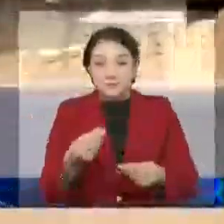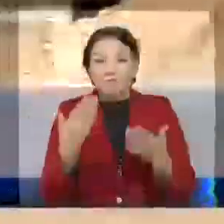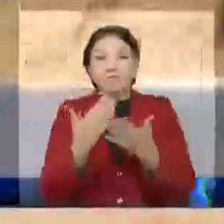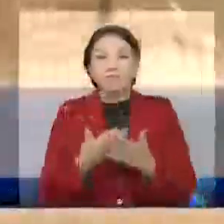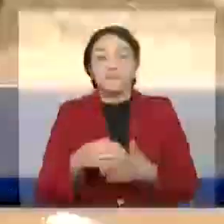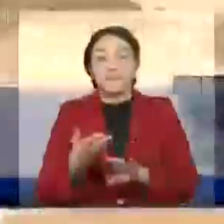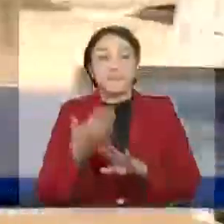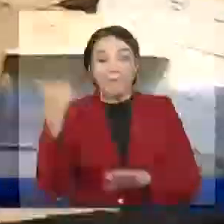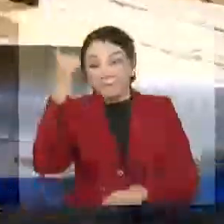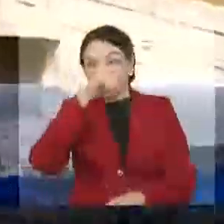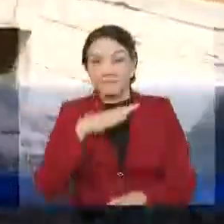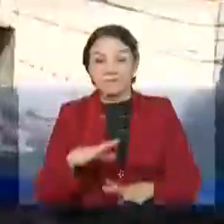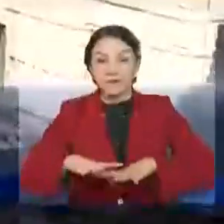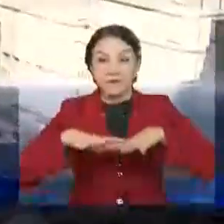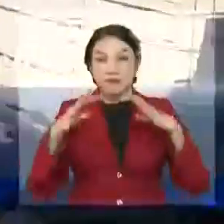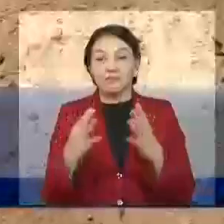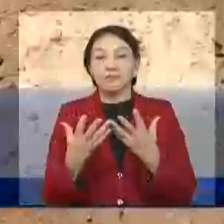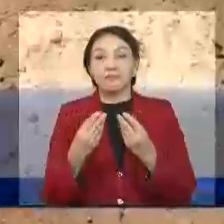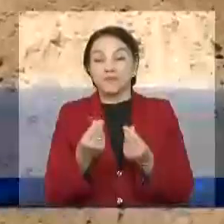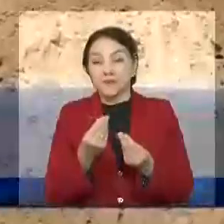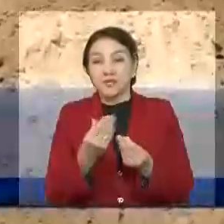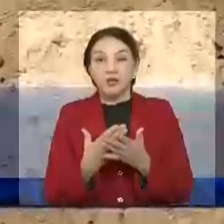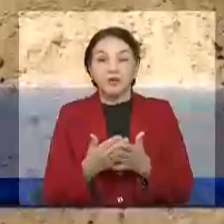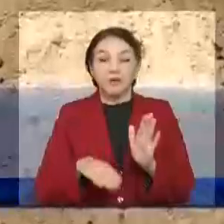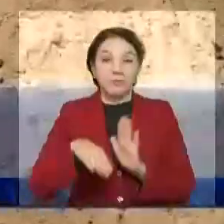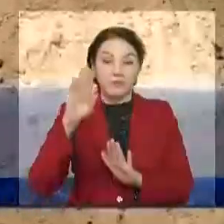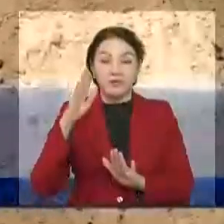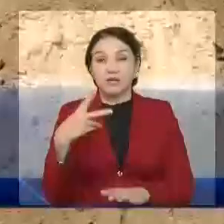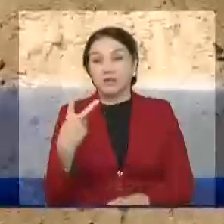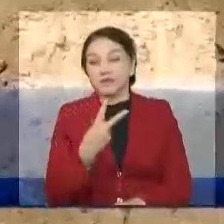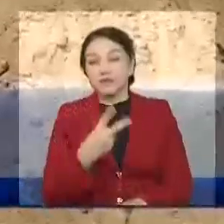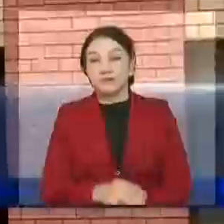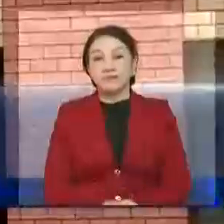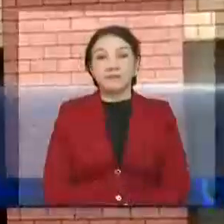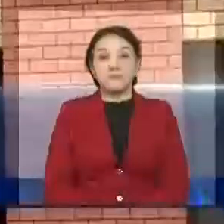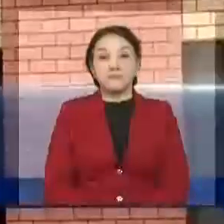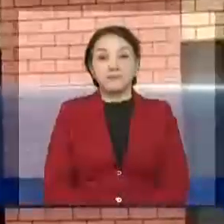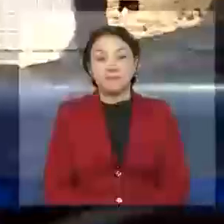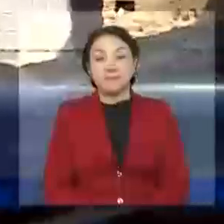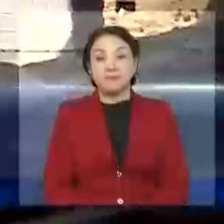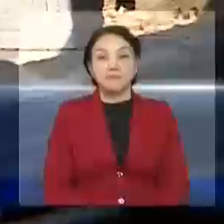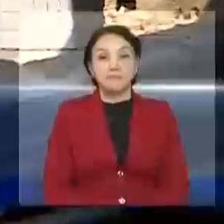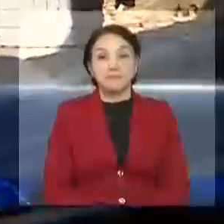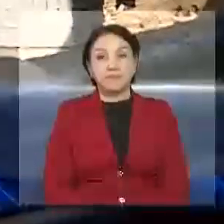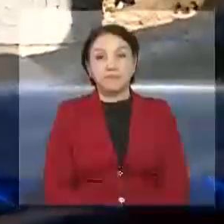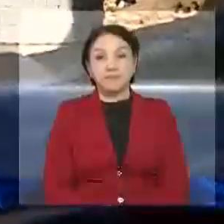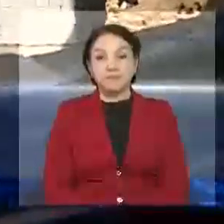с предыдущими годами, объем финансирования данной отрасли увеличился. Владимир Федотов, Дажан Жасуланов, телеканал Актобе.